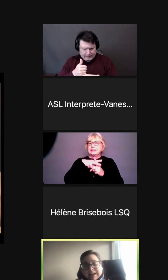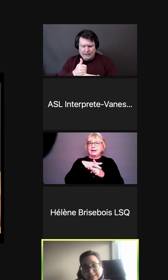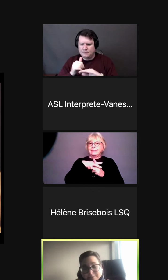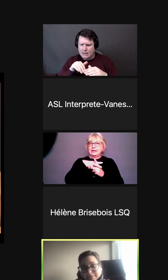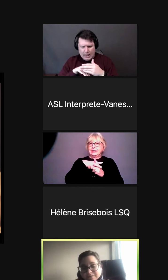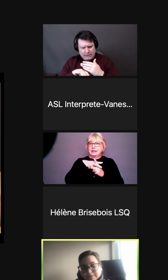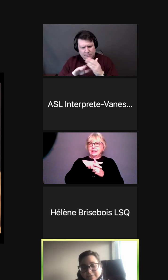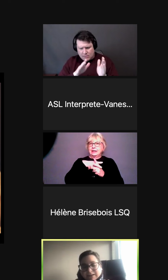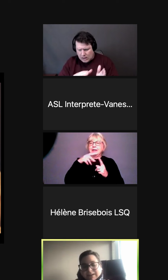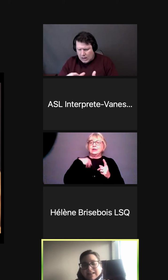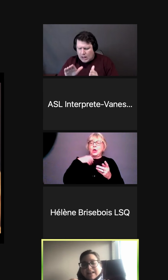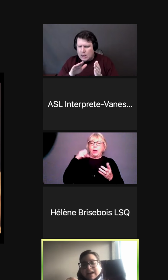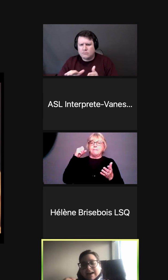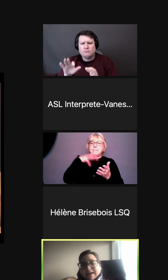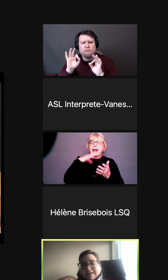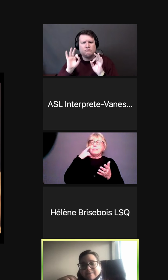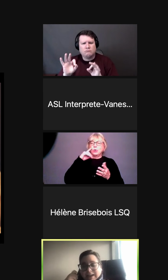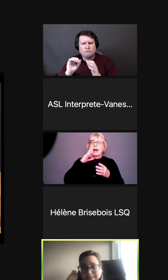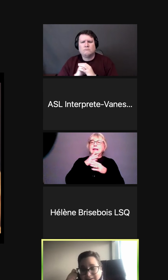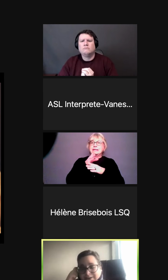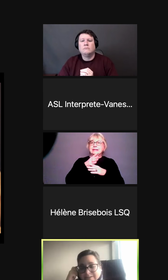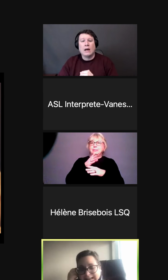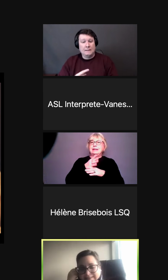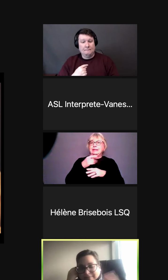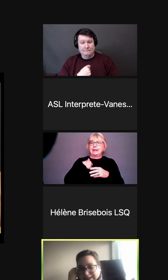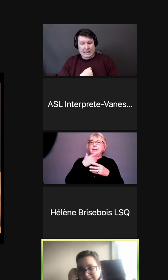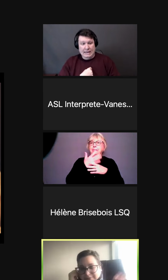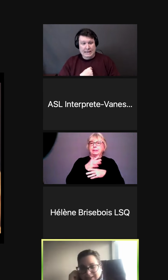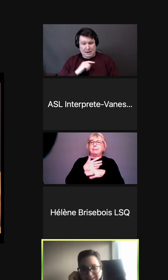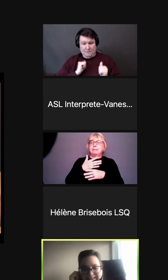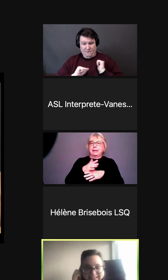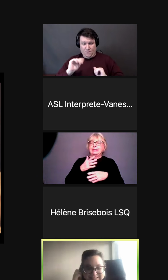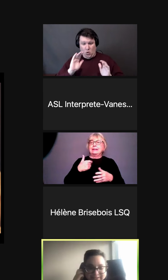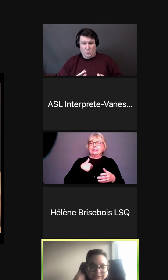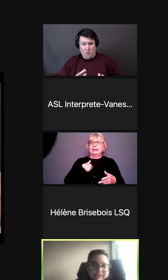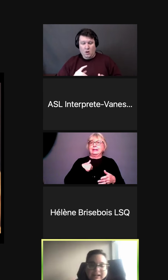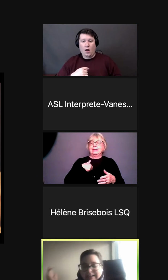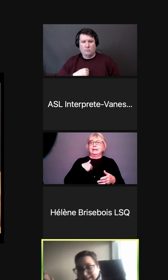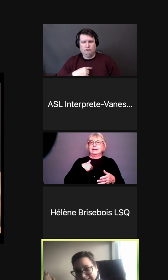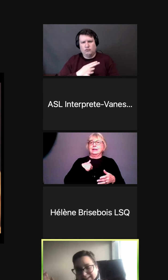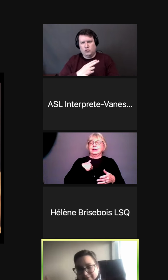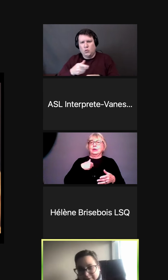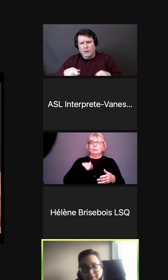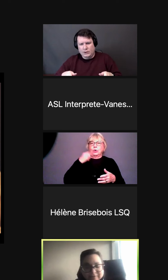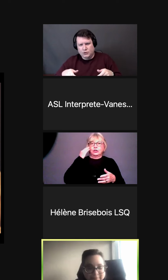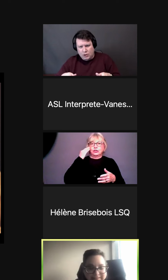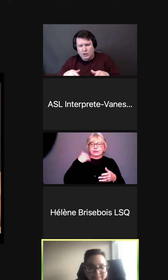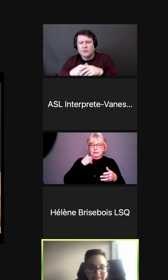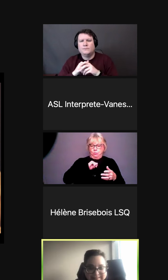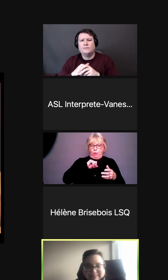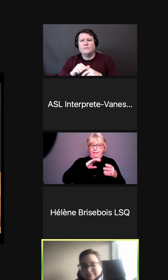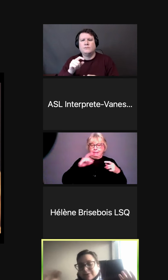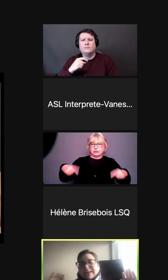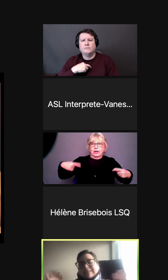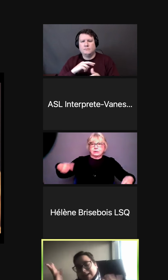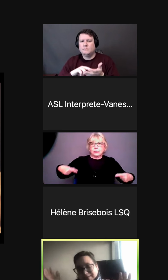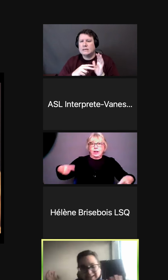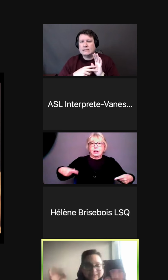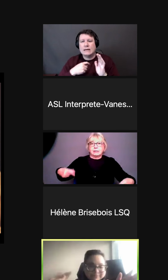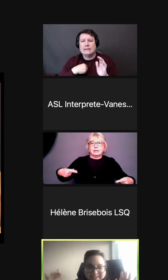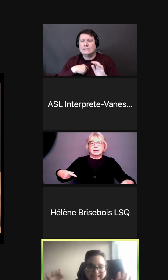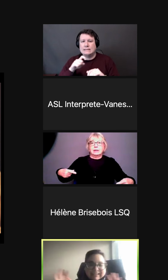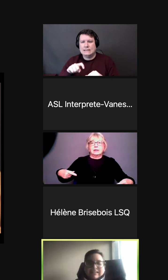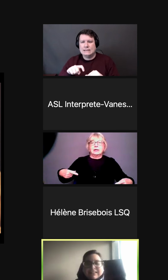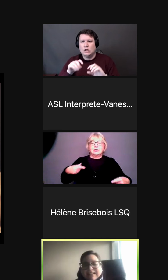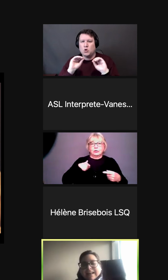un plan d'accessibilité. Pour moi, en tant qu'artiste, je me suis dit j'utilise une chaise roulante donc j'ai